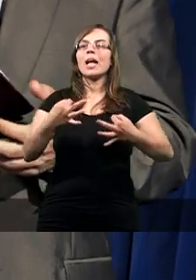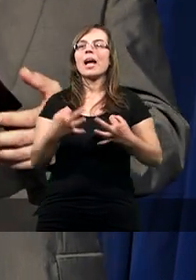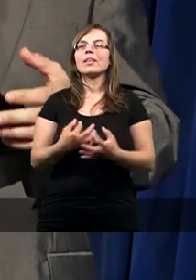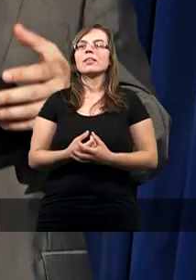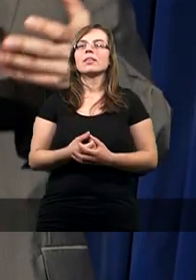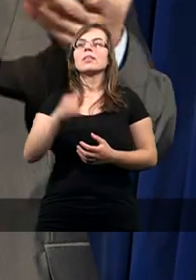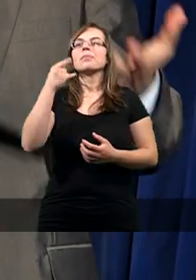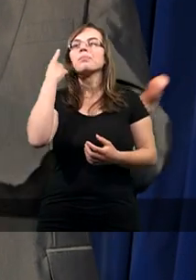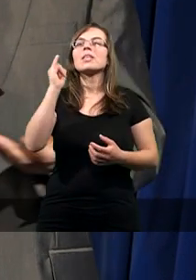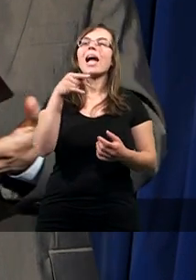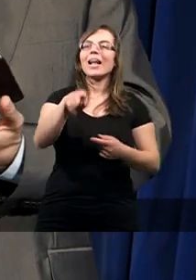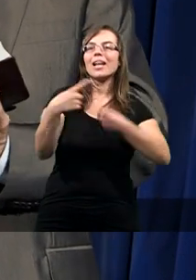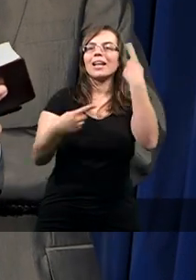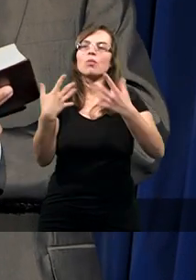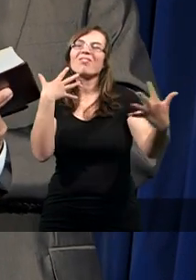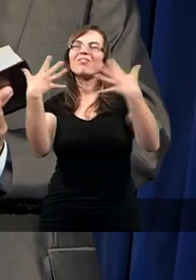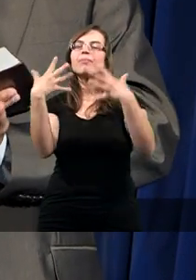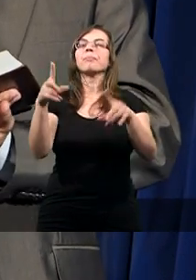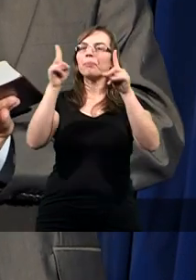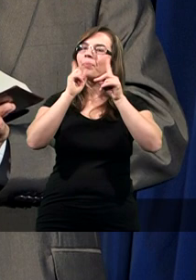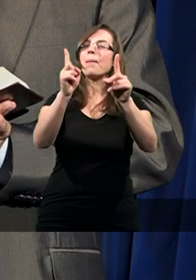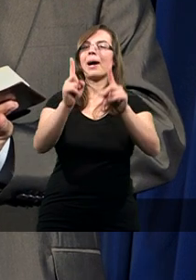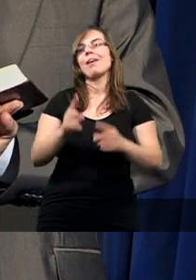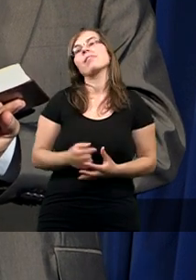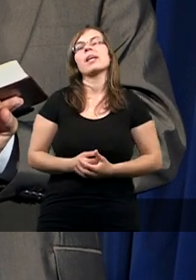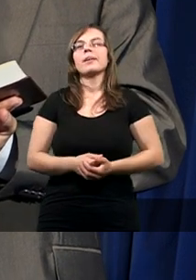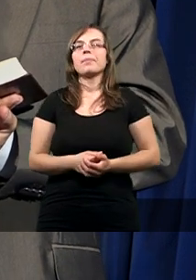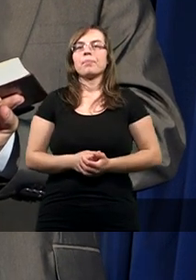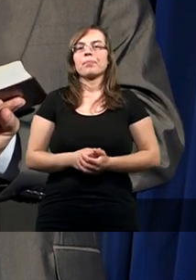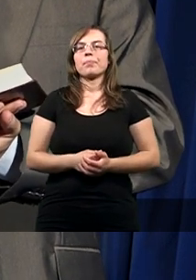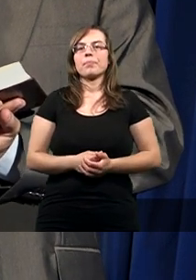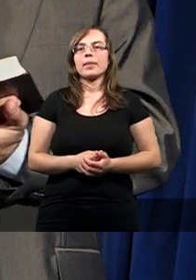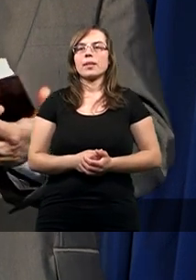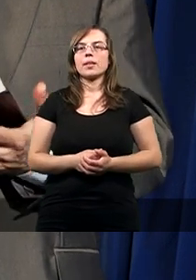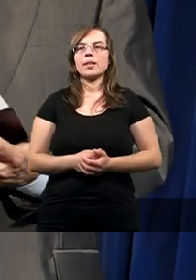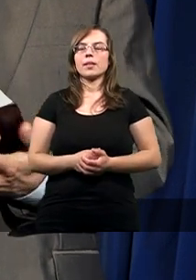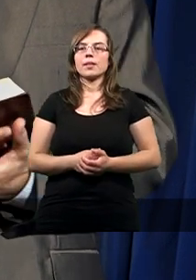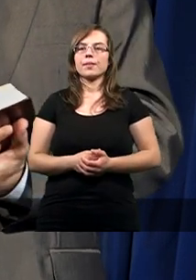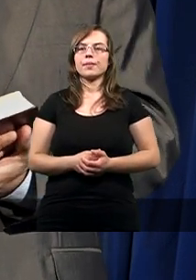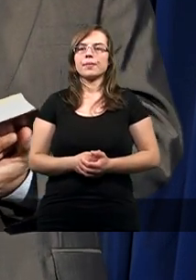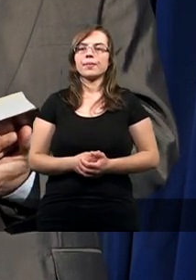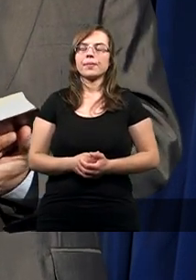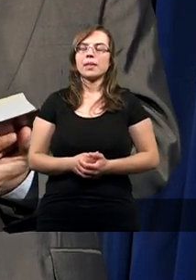wyobrazić, jak ta sytuacja wyglądała w rzeczywistości. I think we all know the story, how these